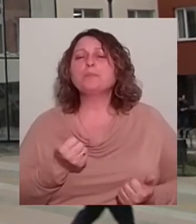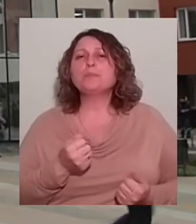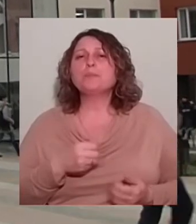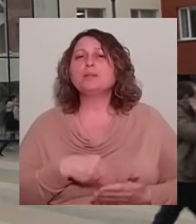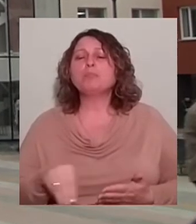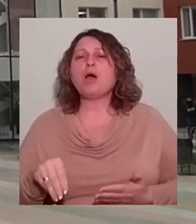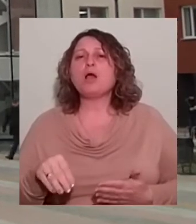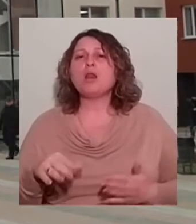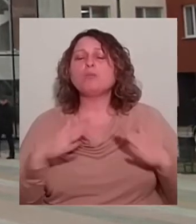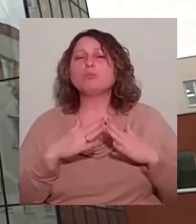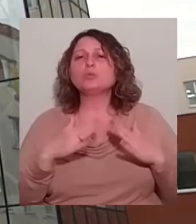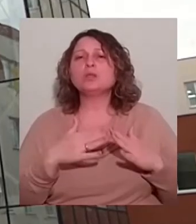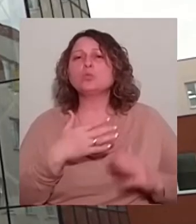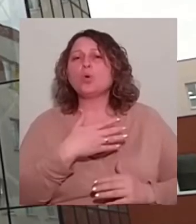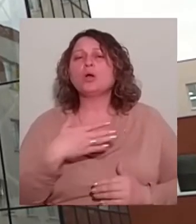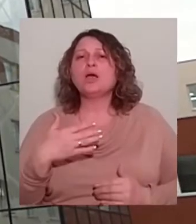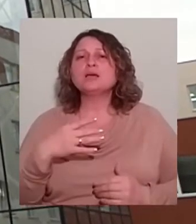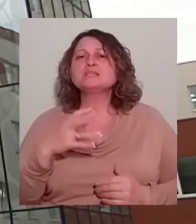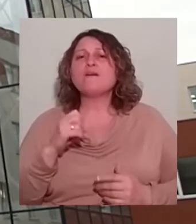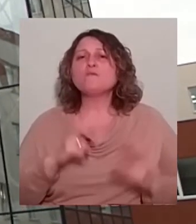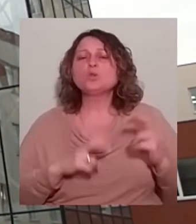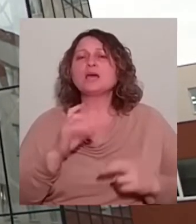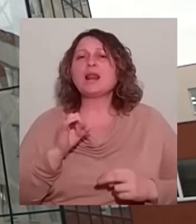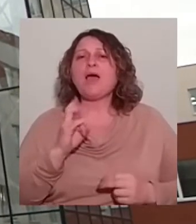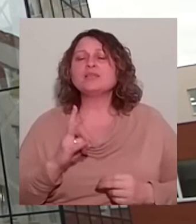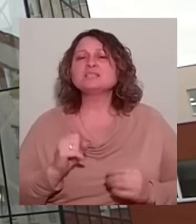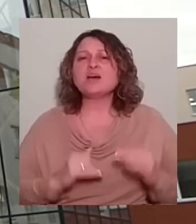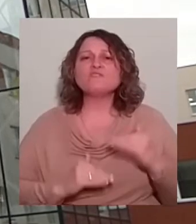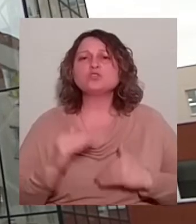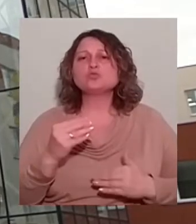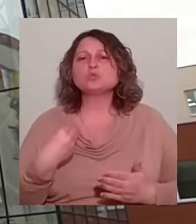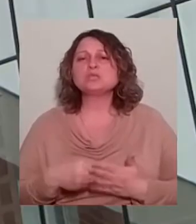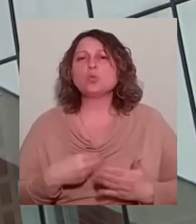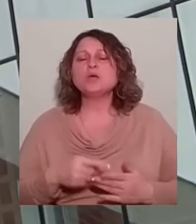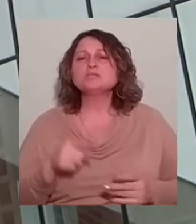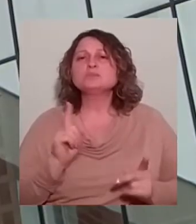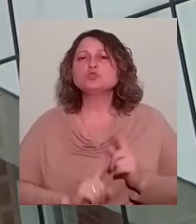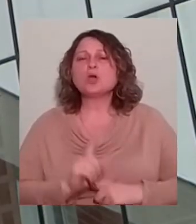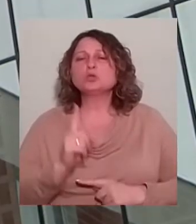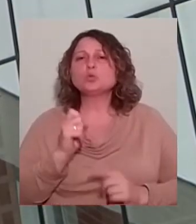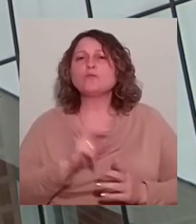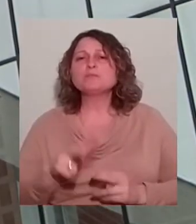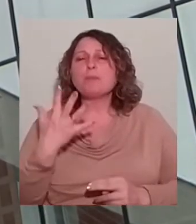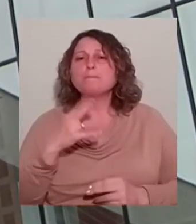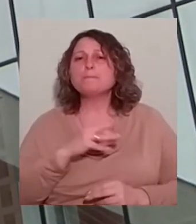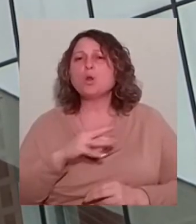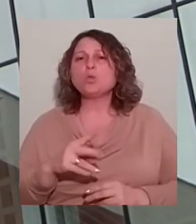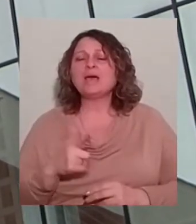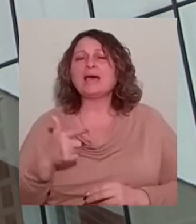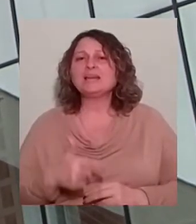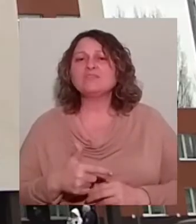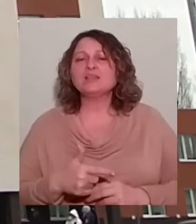до майнового комплексу заводу «Краян» за завищеною ціною. Спочатку мова йшла про 185 мільйонів гривень. На